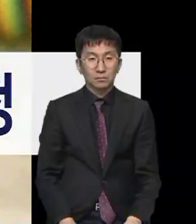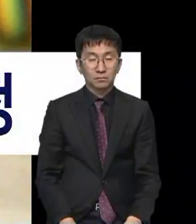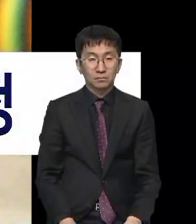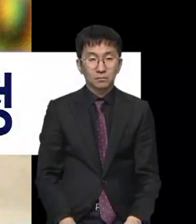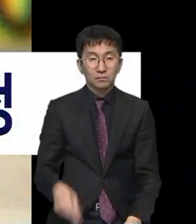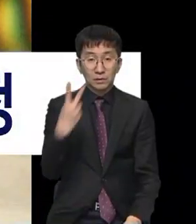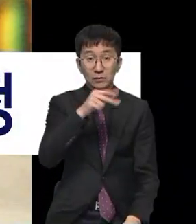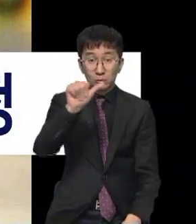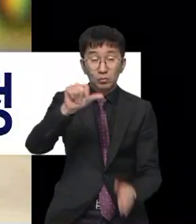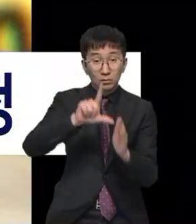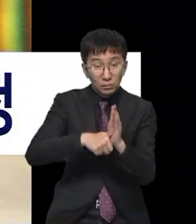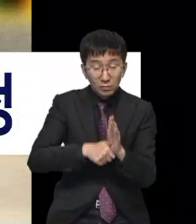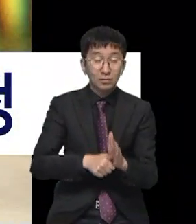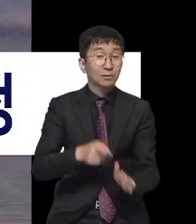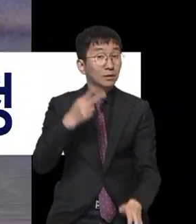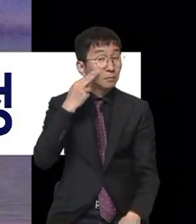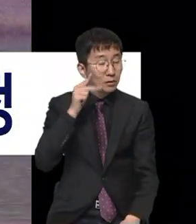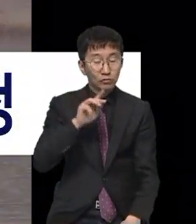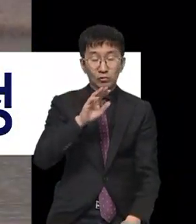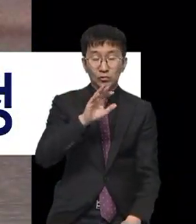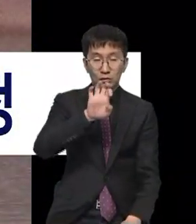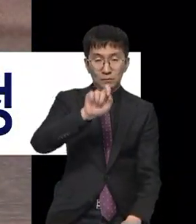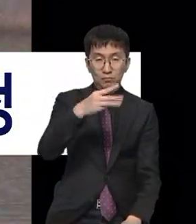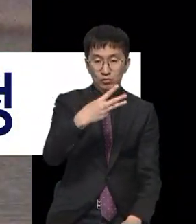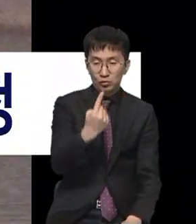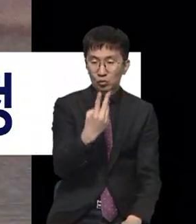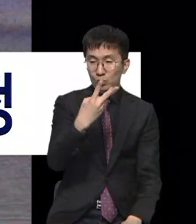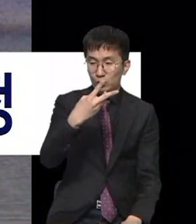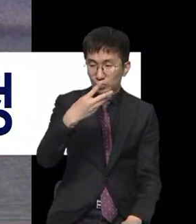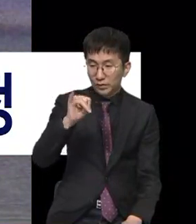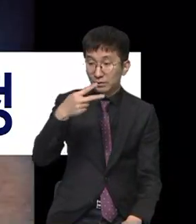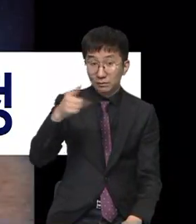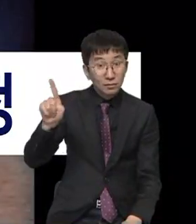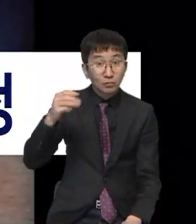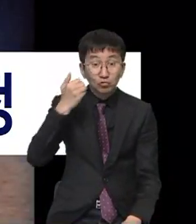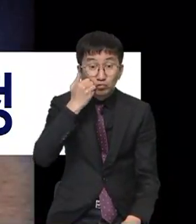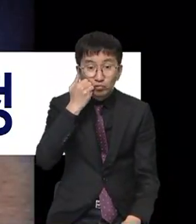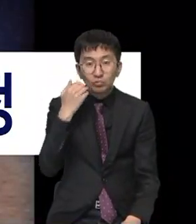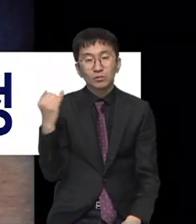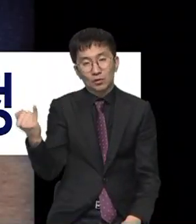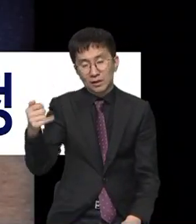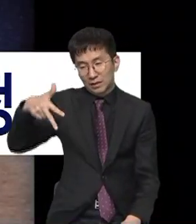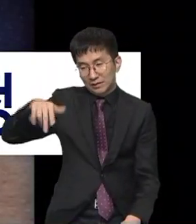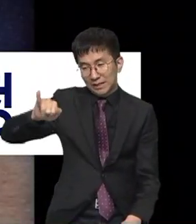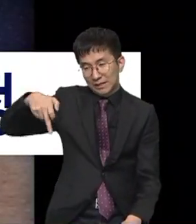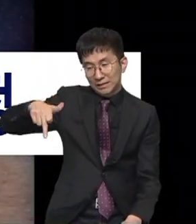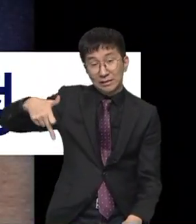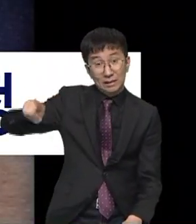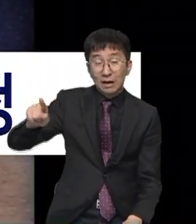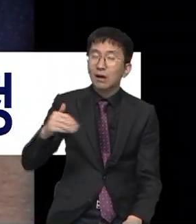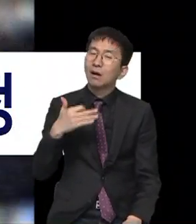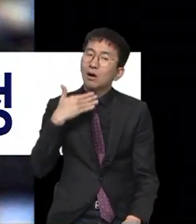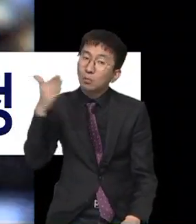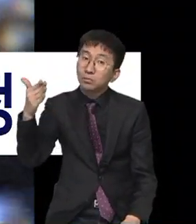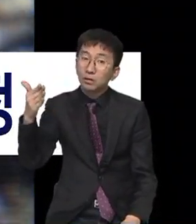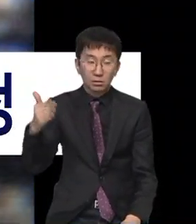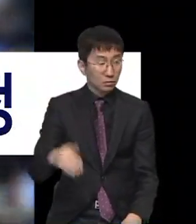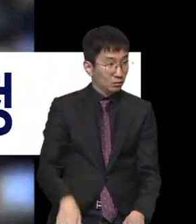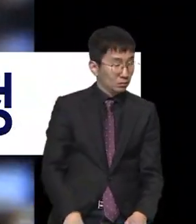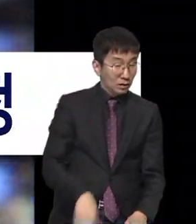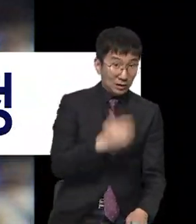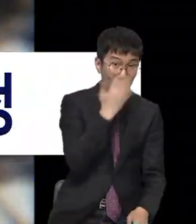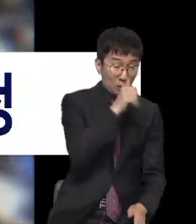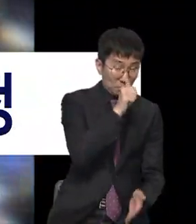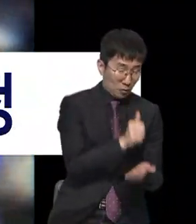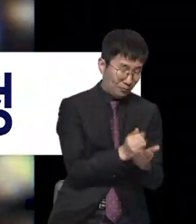지난 2005년 미국 플로리다에서 9살 소녀 제시카가 아동 성폭행 전과자에게 강간 살해당한 뒤 분노 속에